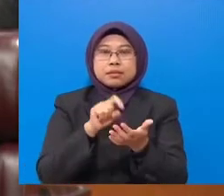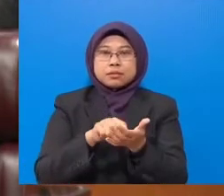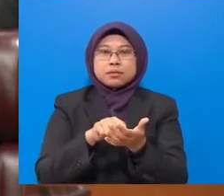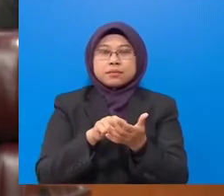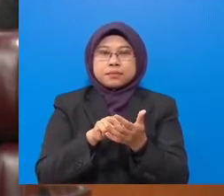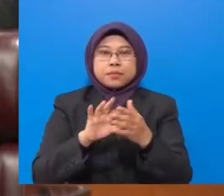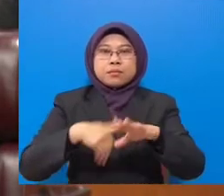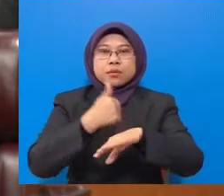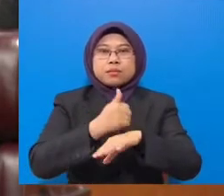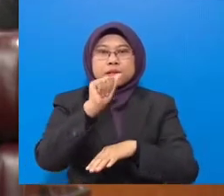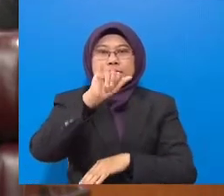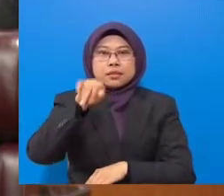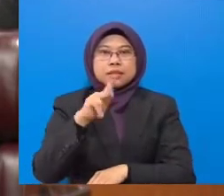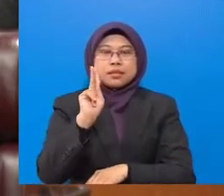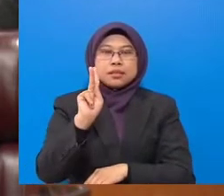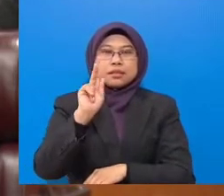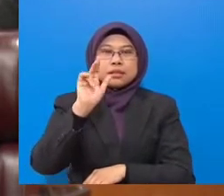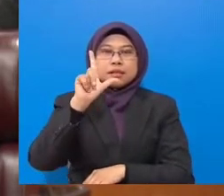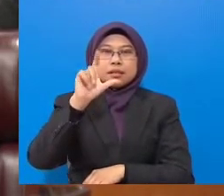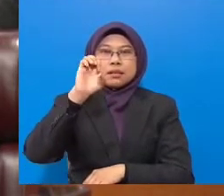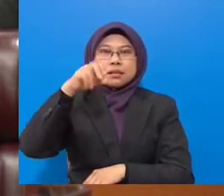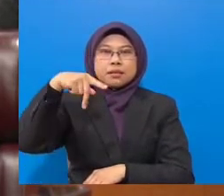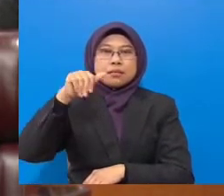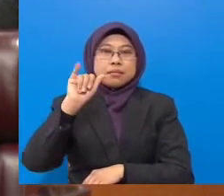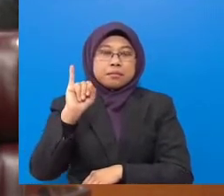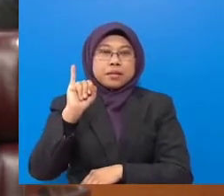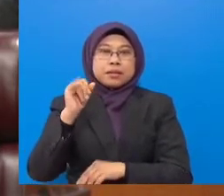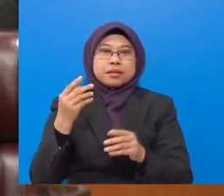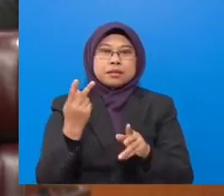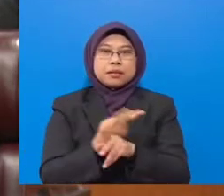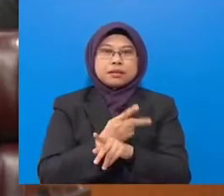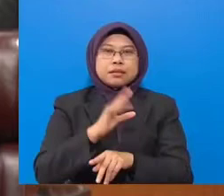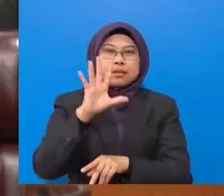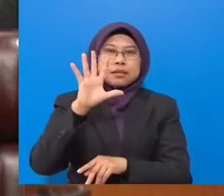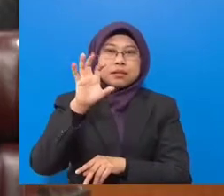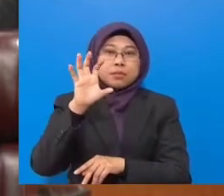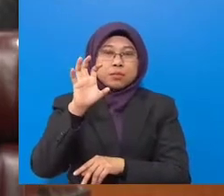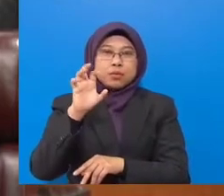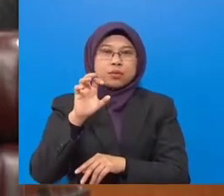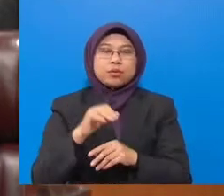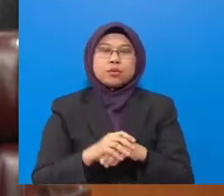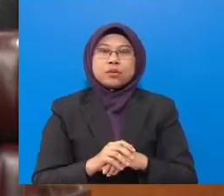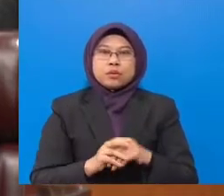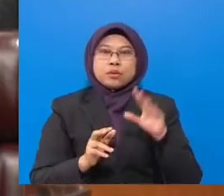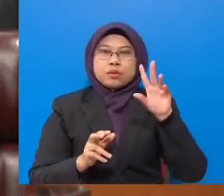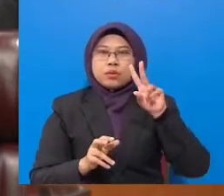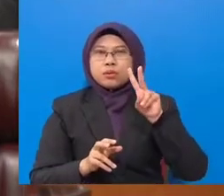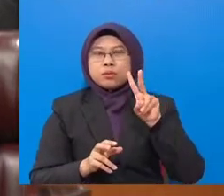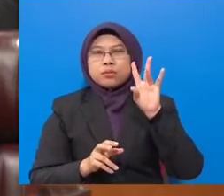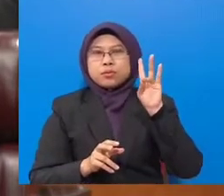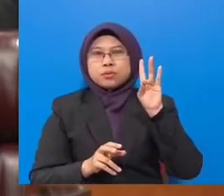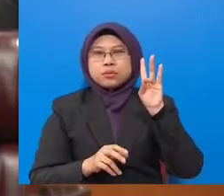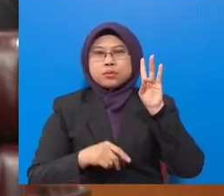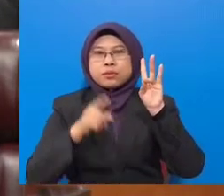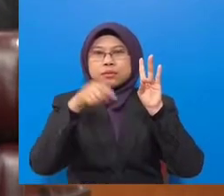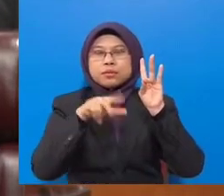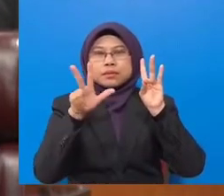penumbuhan sebuah Jateng kuasa di bawah lebay dalam persidangan lebay kali Waduk 7 masih 200